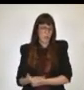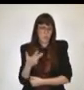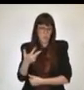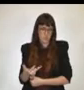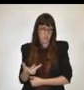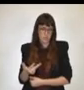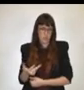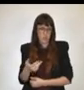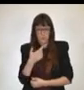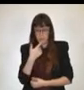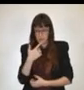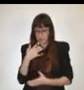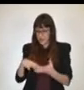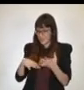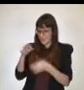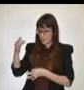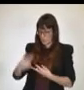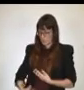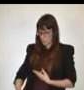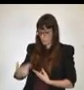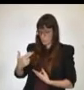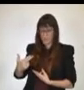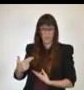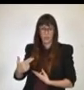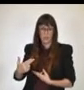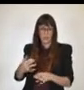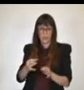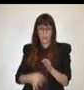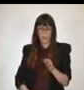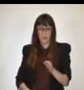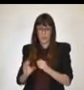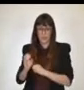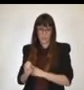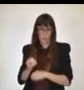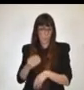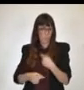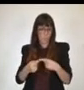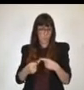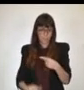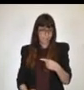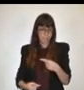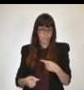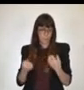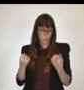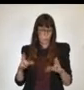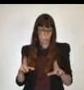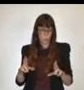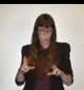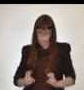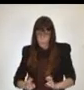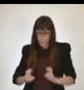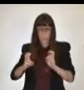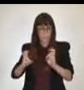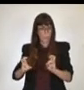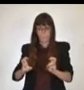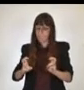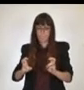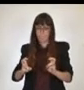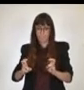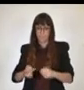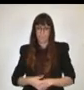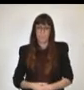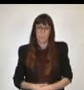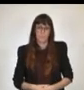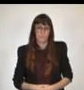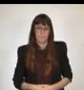mandat, les résultats ne retrouveront pas les niveaux que nous avions connus